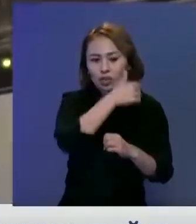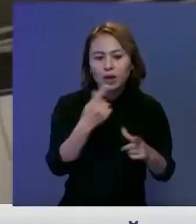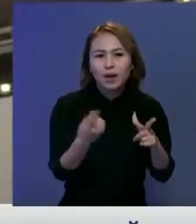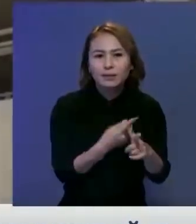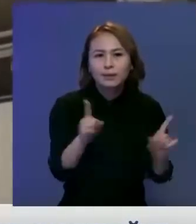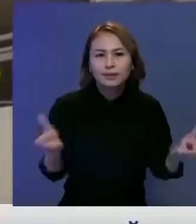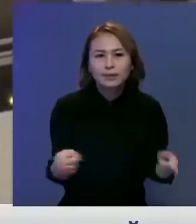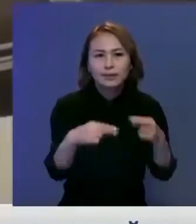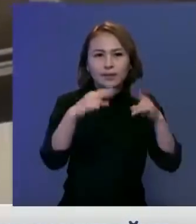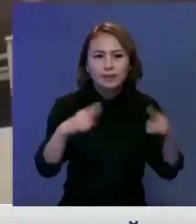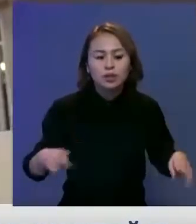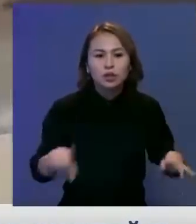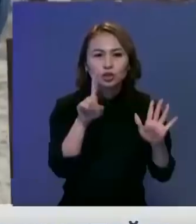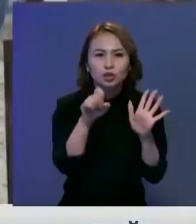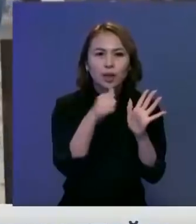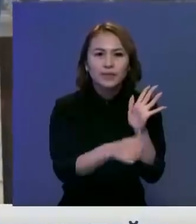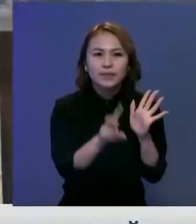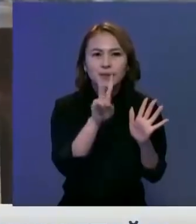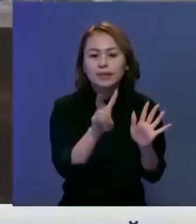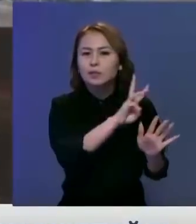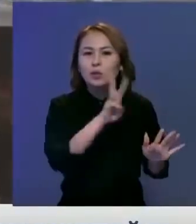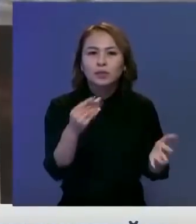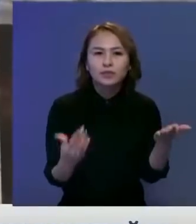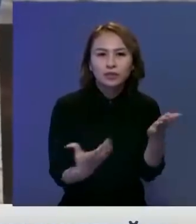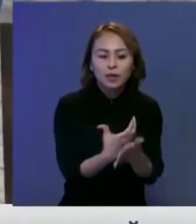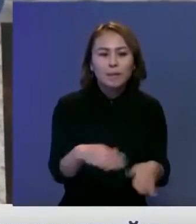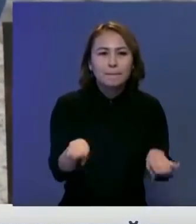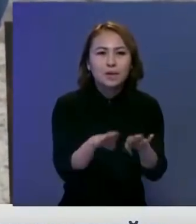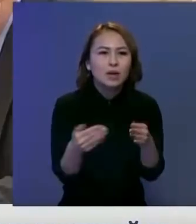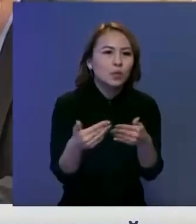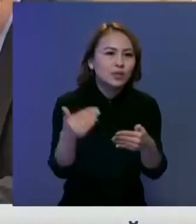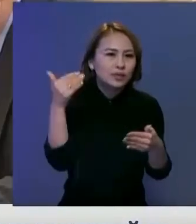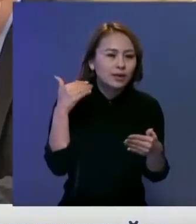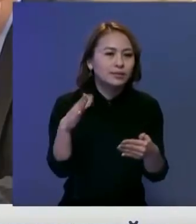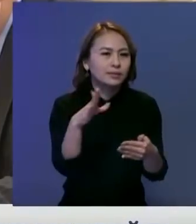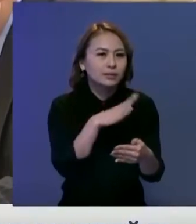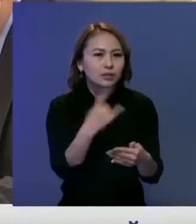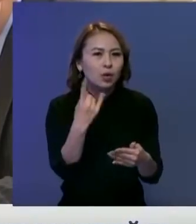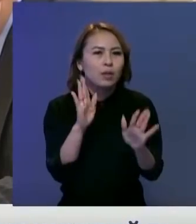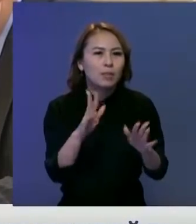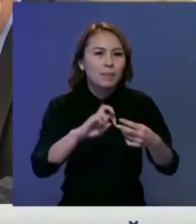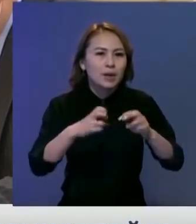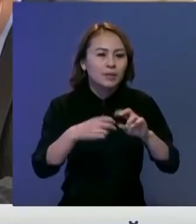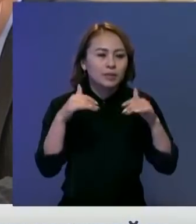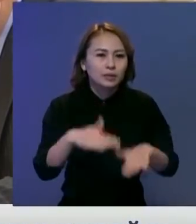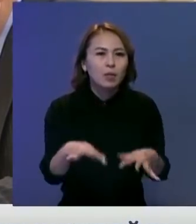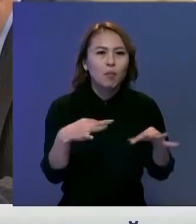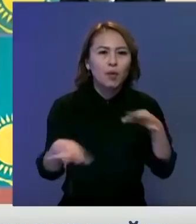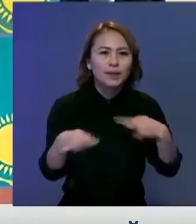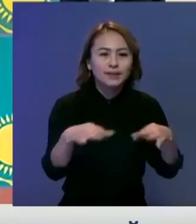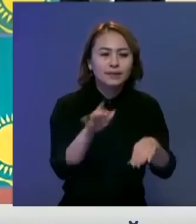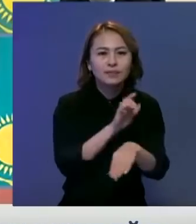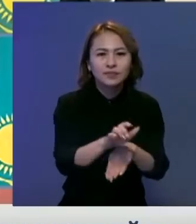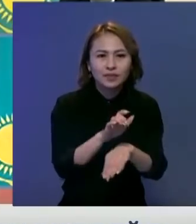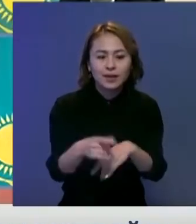нысанды дамытуға 162 миллиард тенге бөлінгін, бірақ осыған дейін бір ғана жоба сүкесің. Полипропилен және полиэтилен